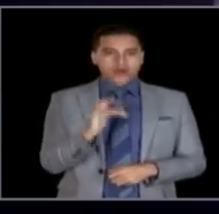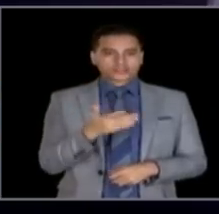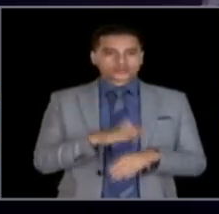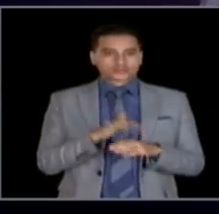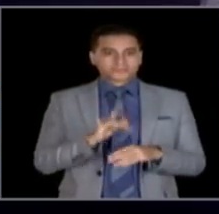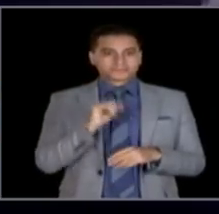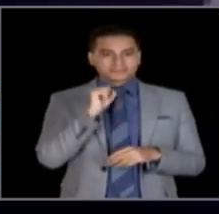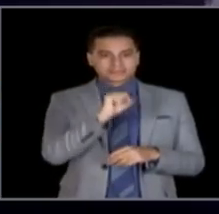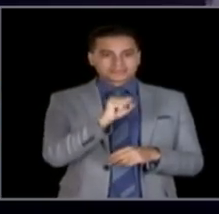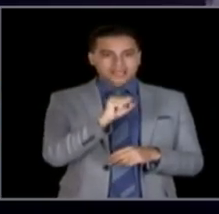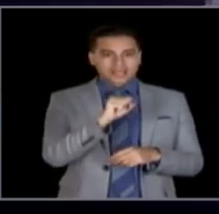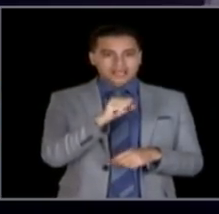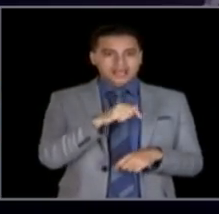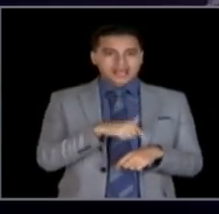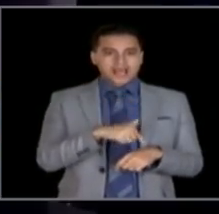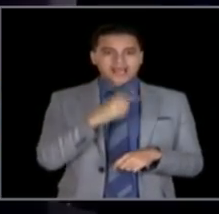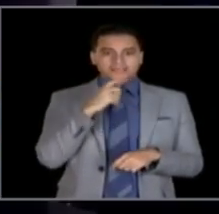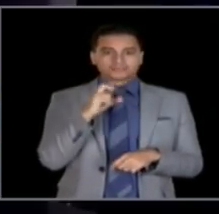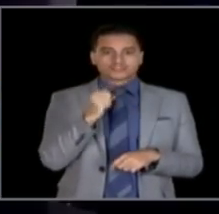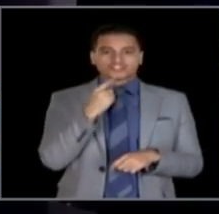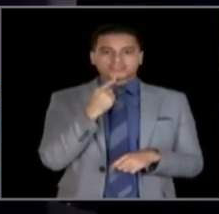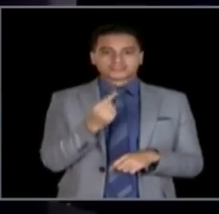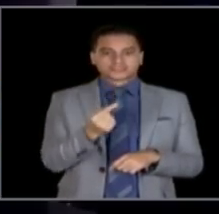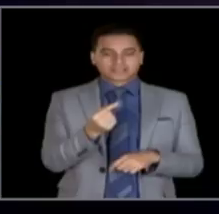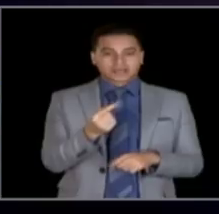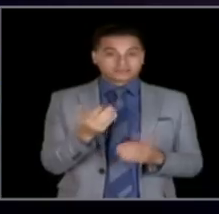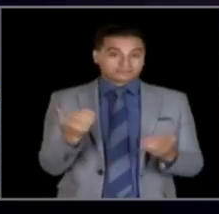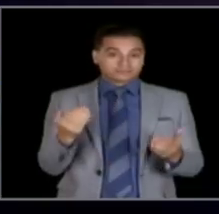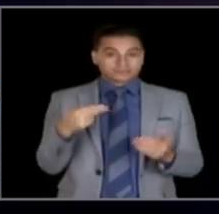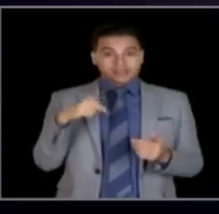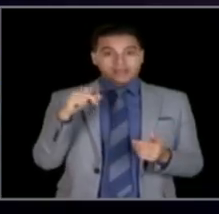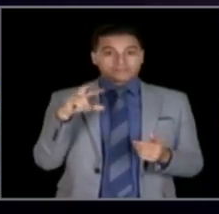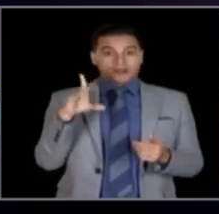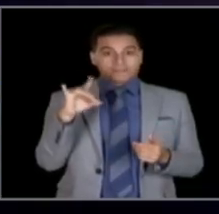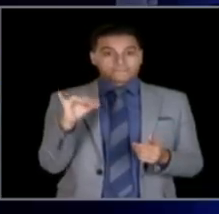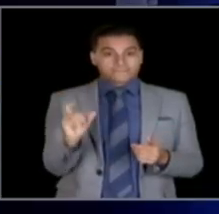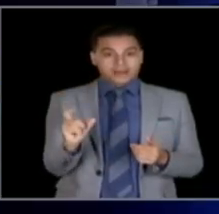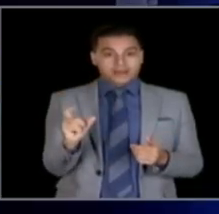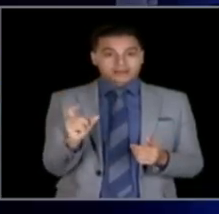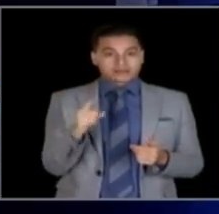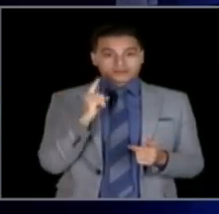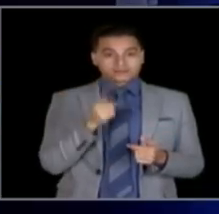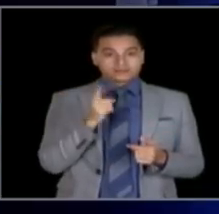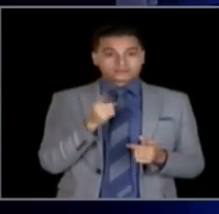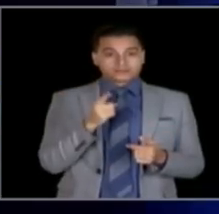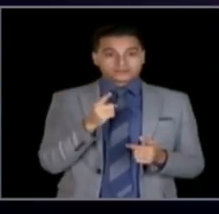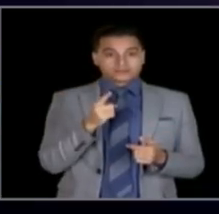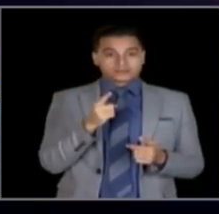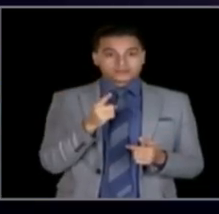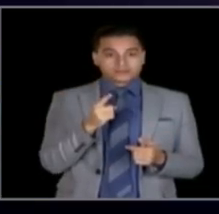اقعد على الكرسي بتاعك 25 دقيقة. عبد الرحمن اجابتك؟